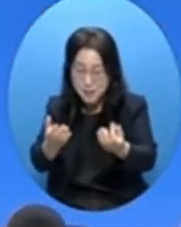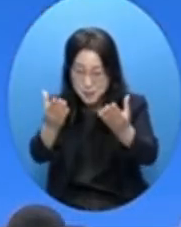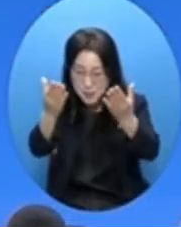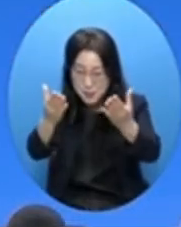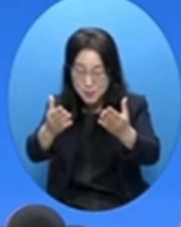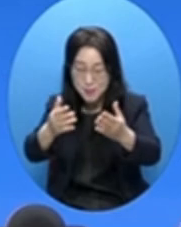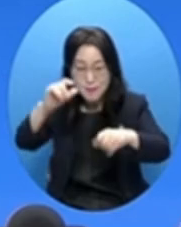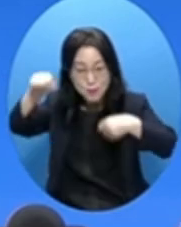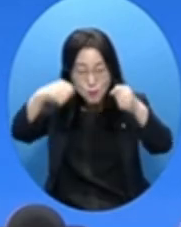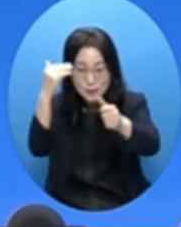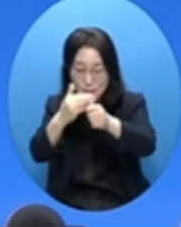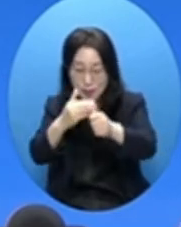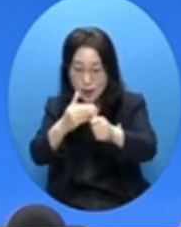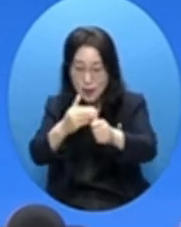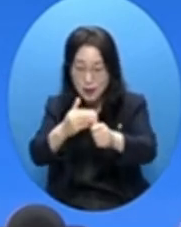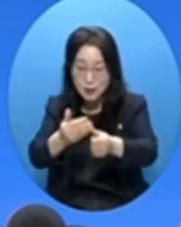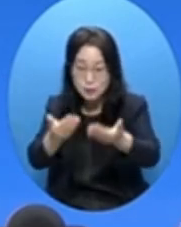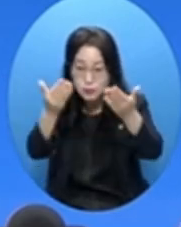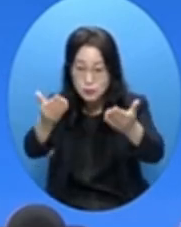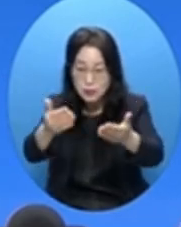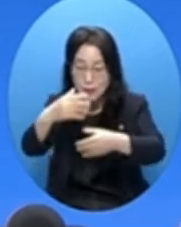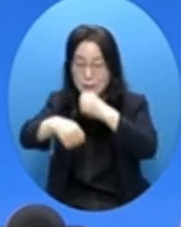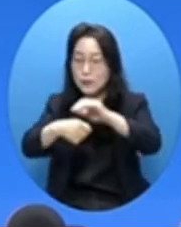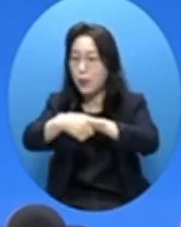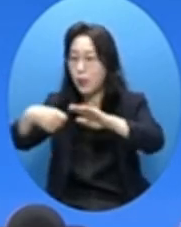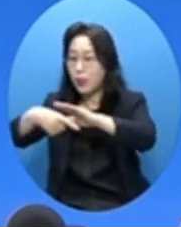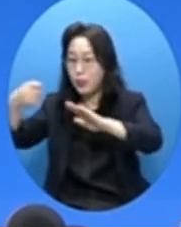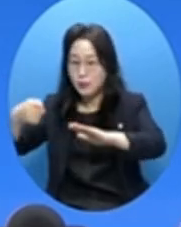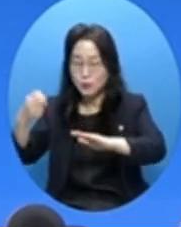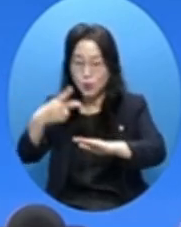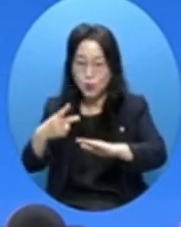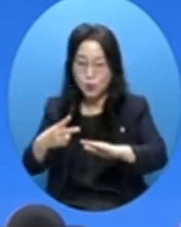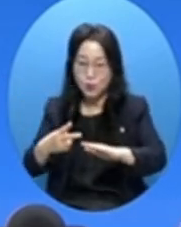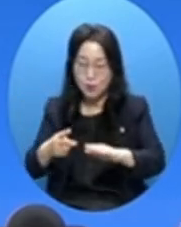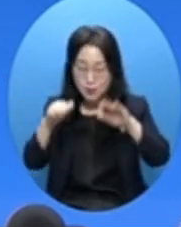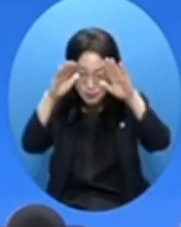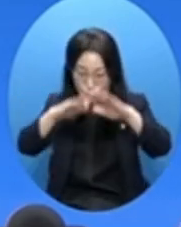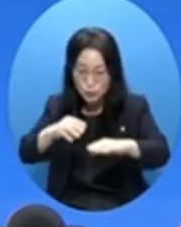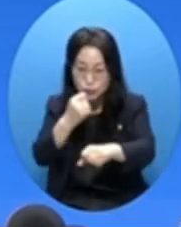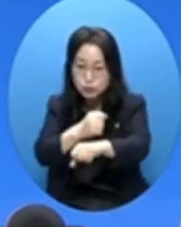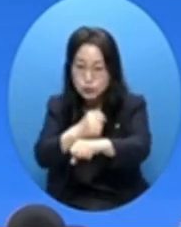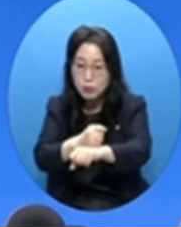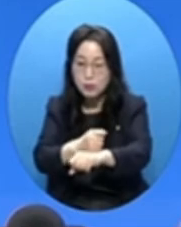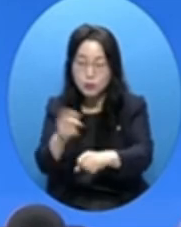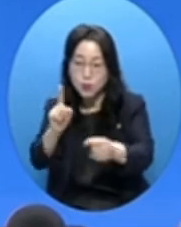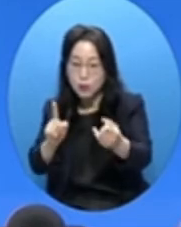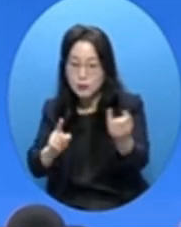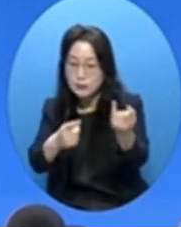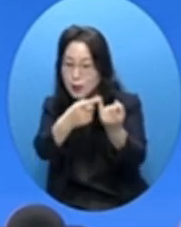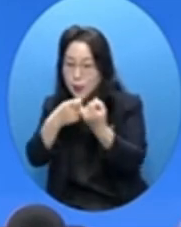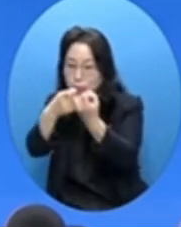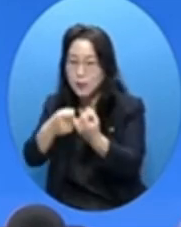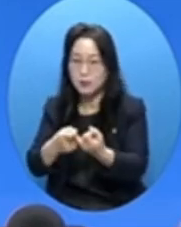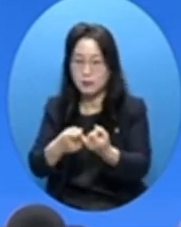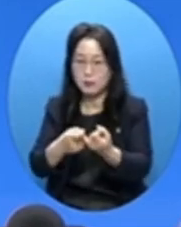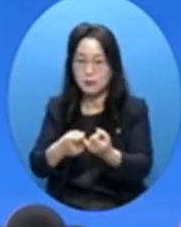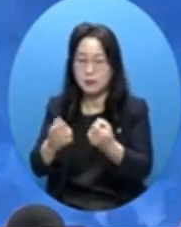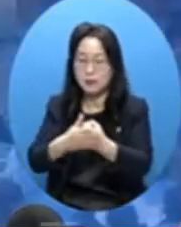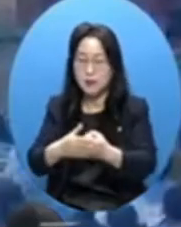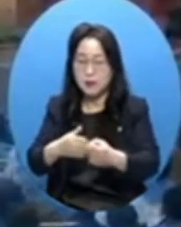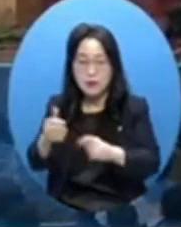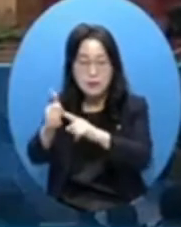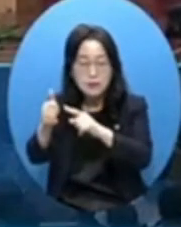해먹에서 수정된 여인들을 괴롭혔습니다 엘리스 장익 그 아들들의 나쁜 n 세대와 수업을 듣고 아들을 나물입니다